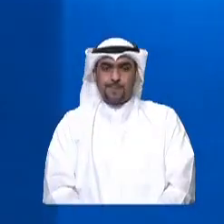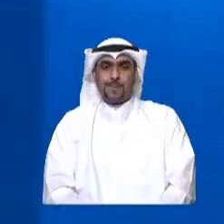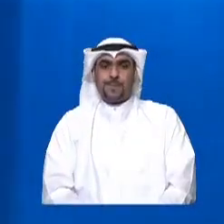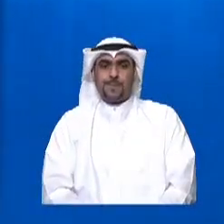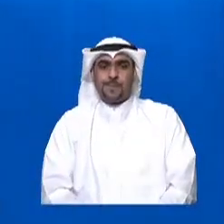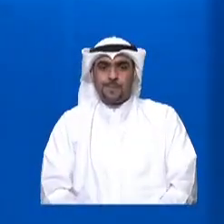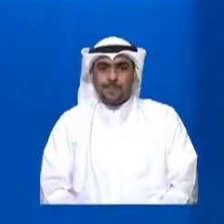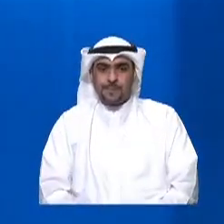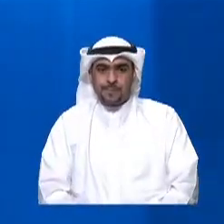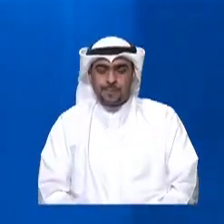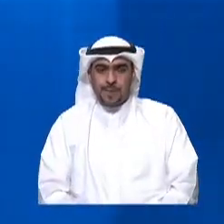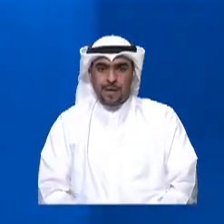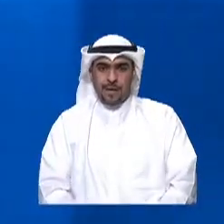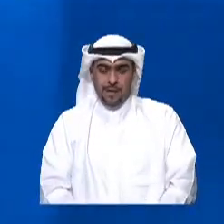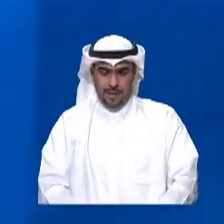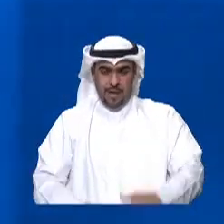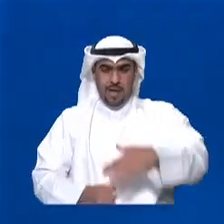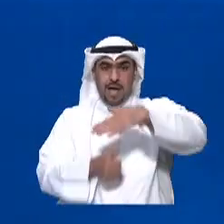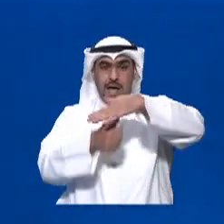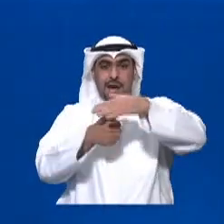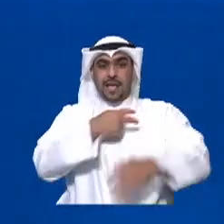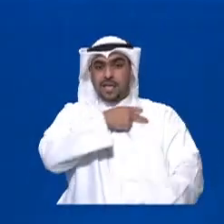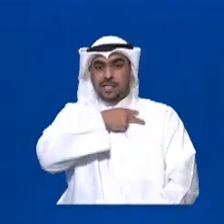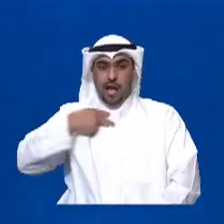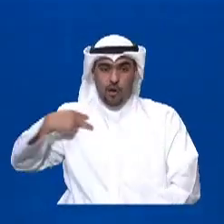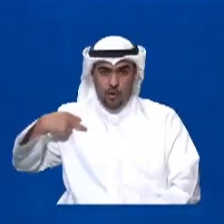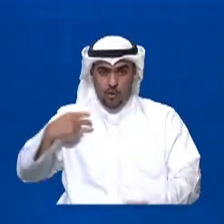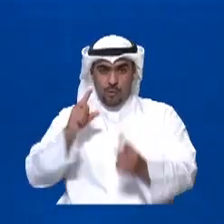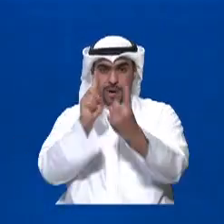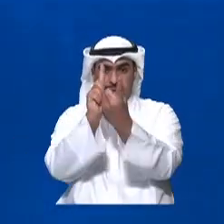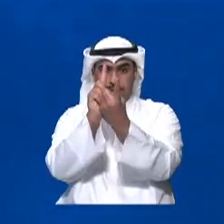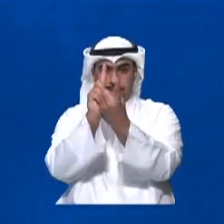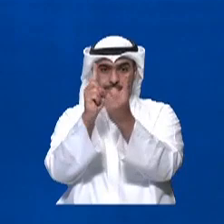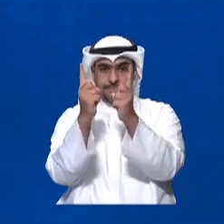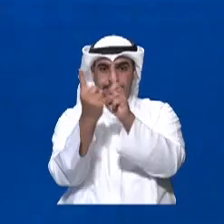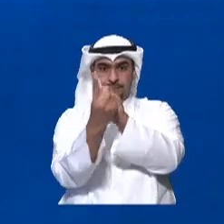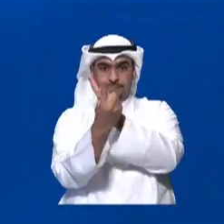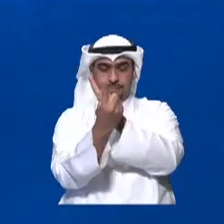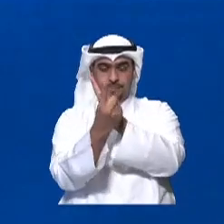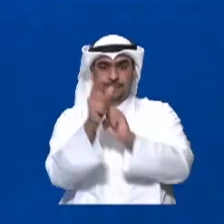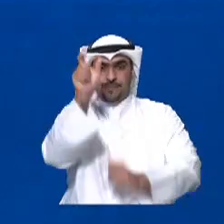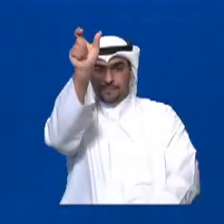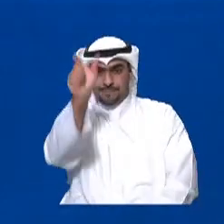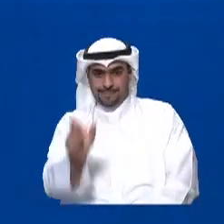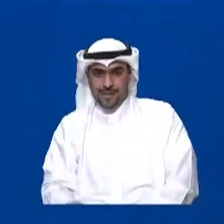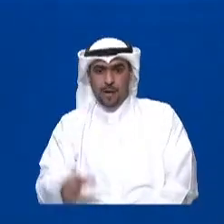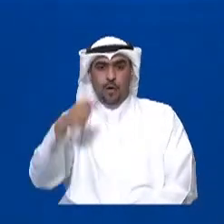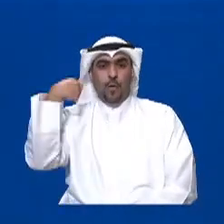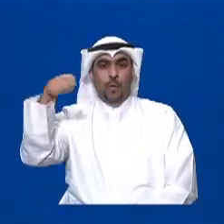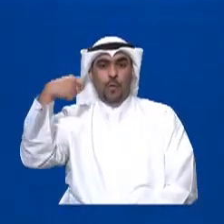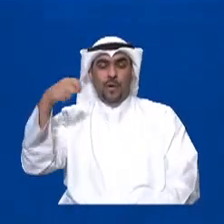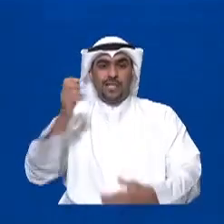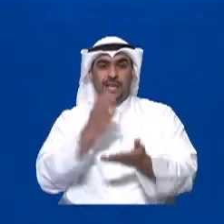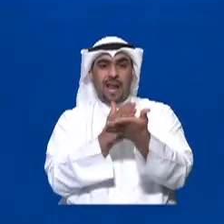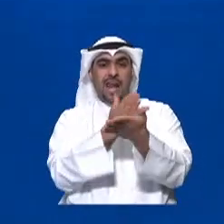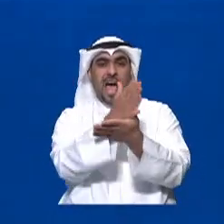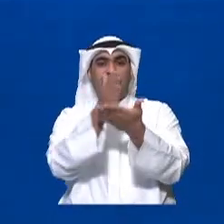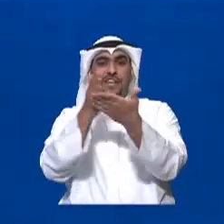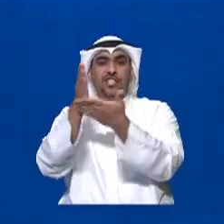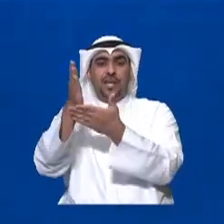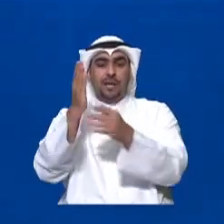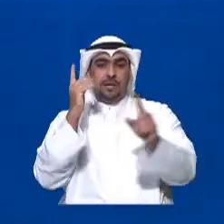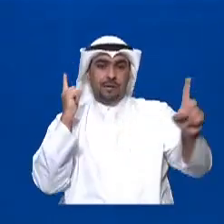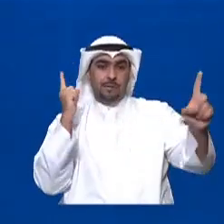التقى ممثل سمو رئيس مجلس الوزراء الشيخ الدكتور أحمد ناصر لمحمد الصباح وزير الخارجية بالشيخ محمد بن عبد الرحمن آل